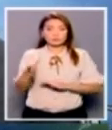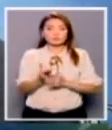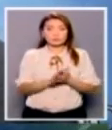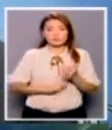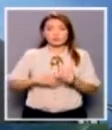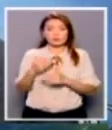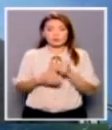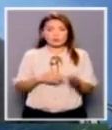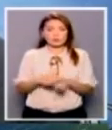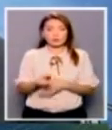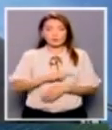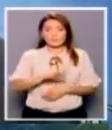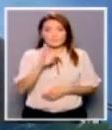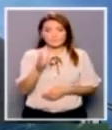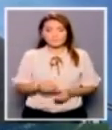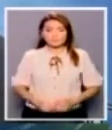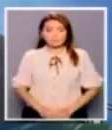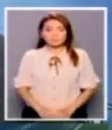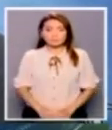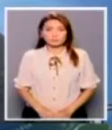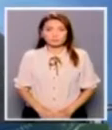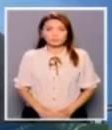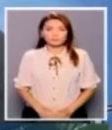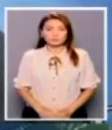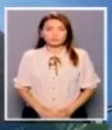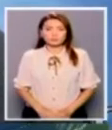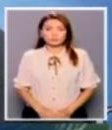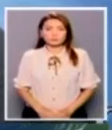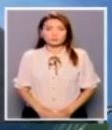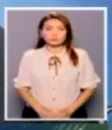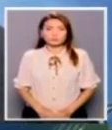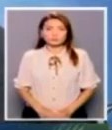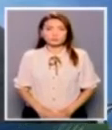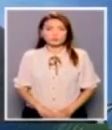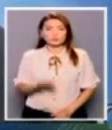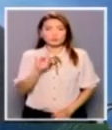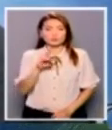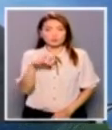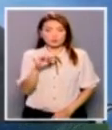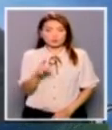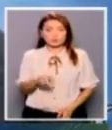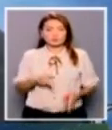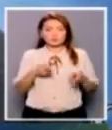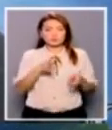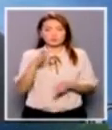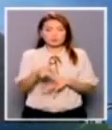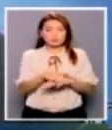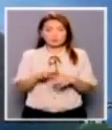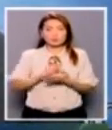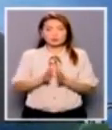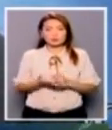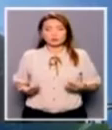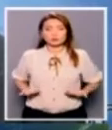сол жұмыстарымызды жандандырамыз деген ниеттеміз. Қазір бұйыртса Индер ауданына барамыз. Жалпы халықтың